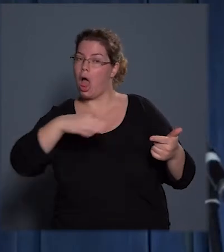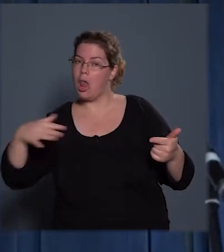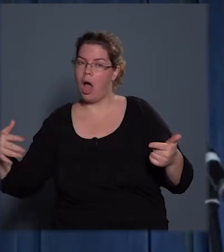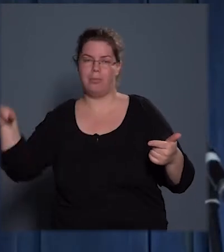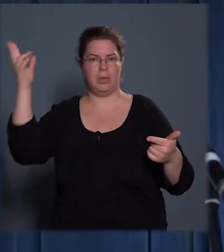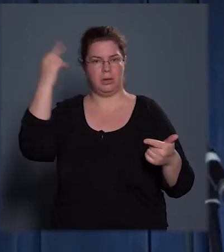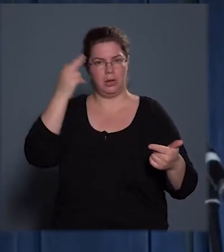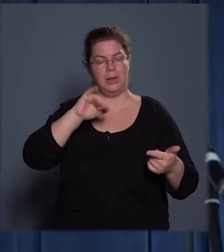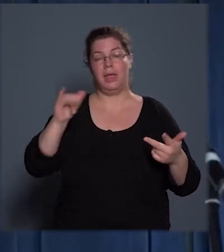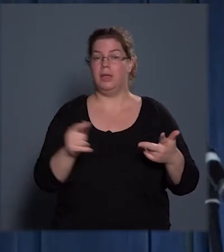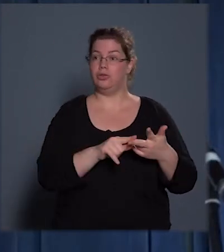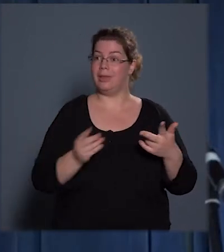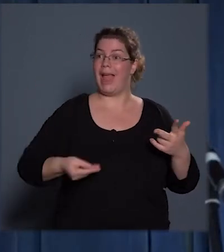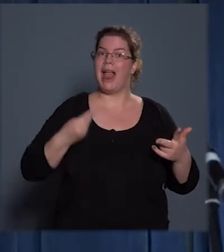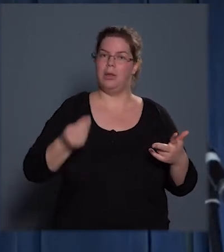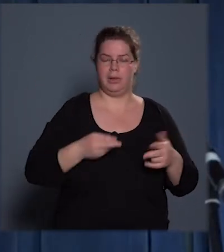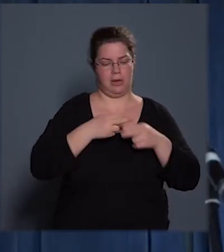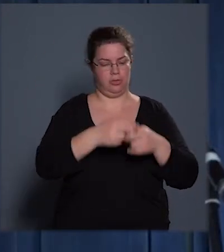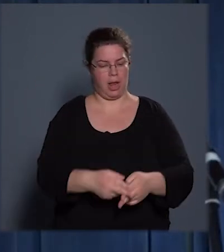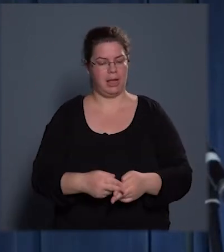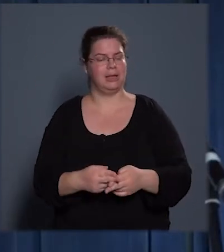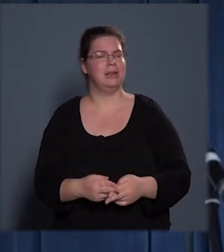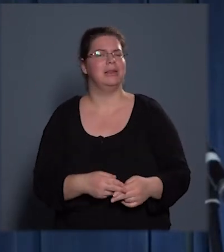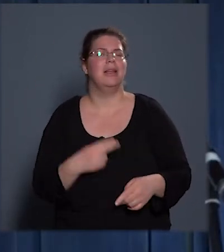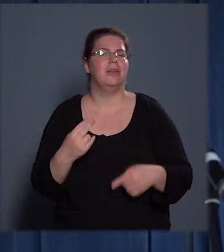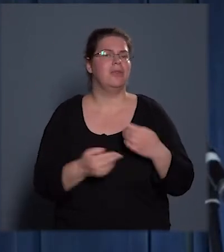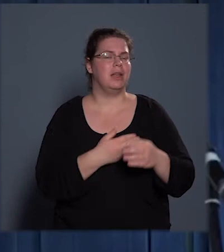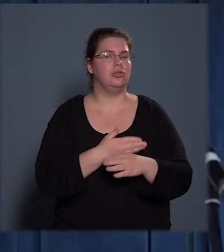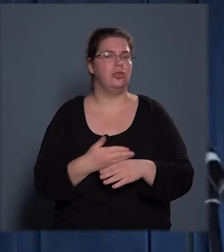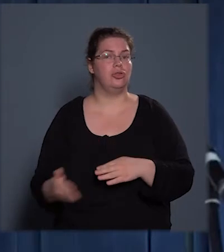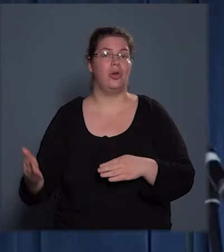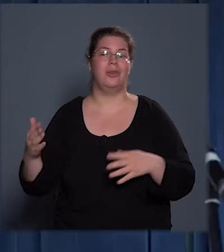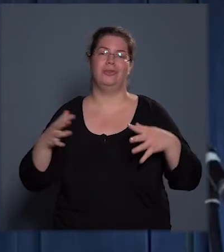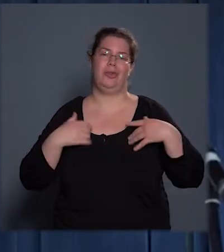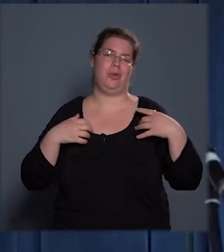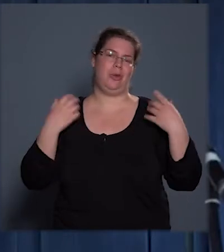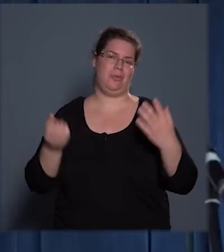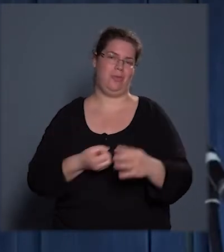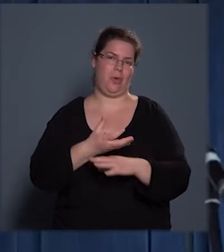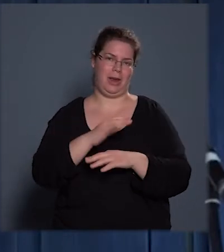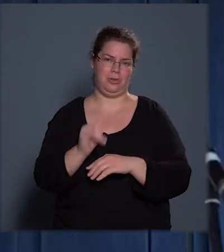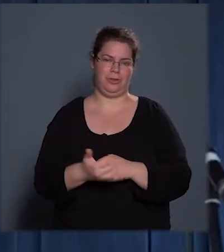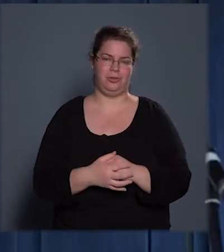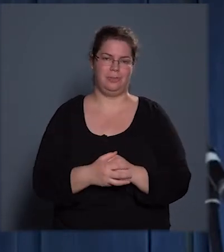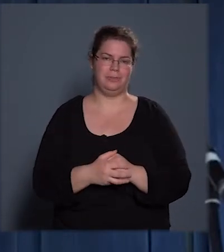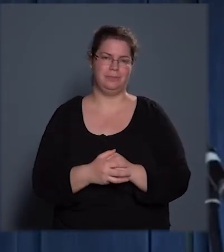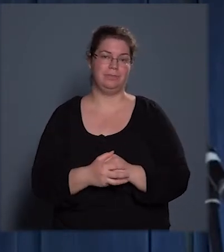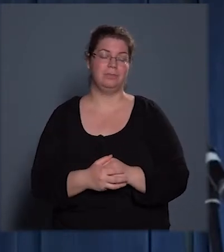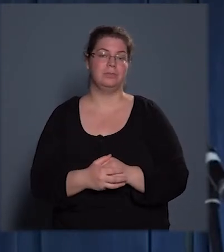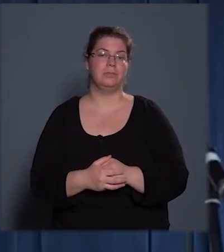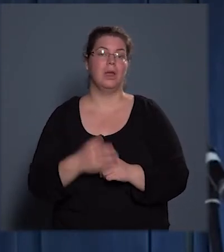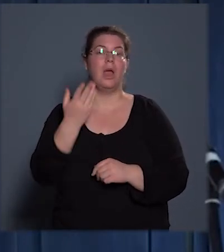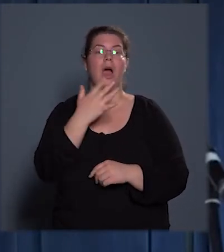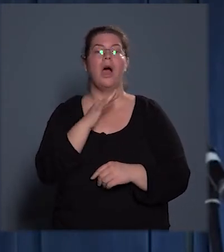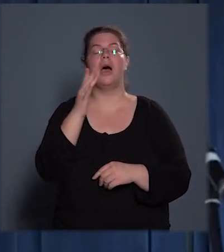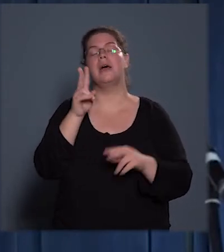megtanulását és az előadást segíti, végső soron örömforrás is. A Harvard